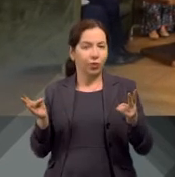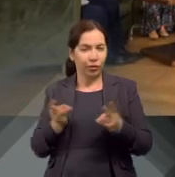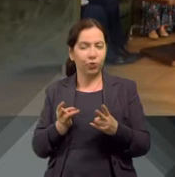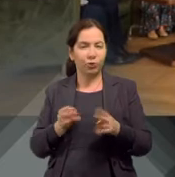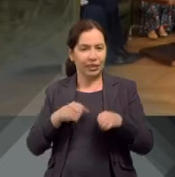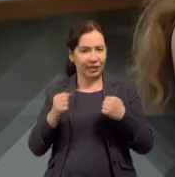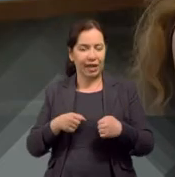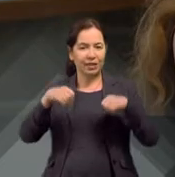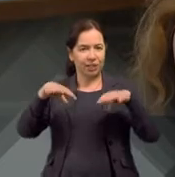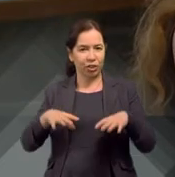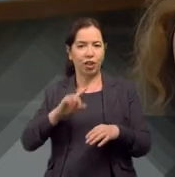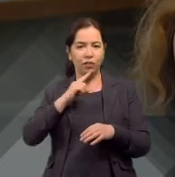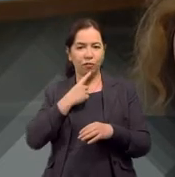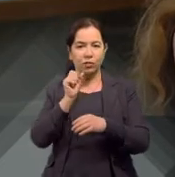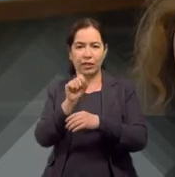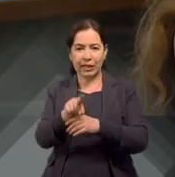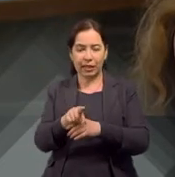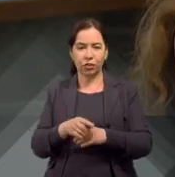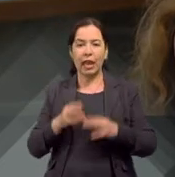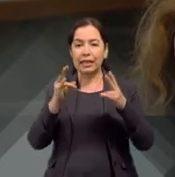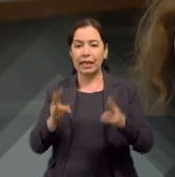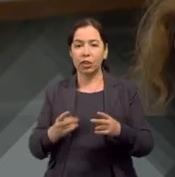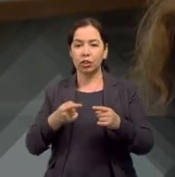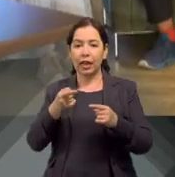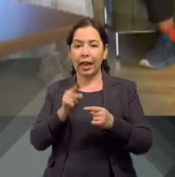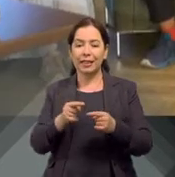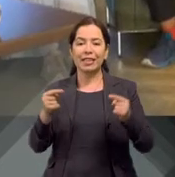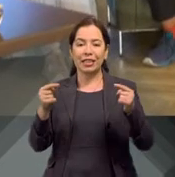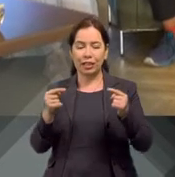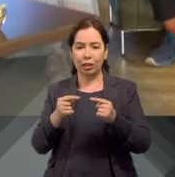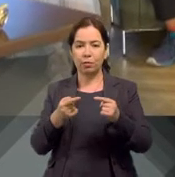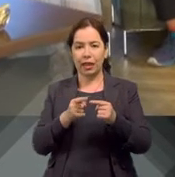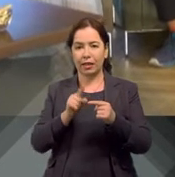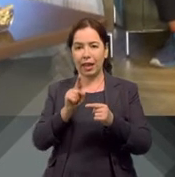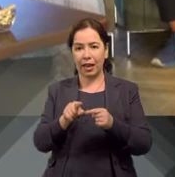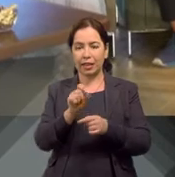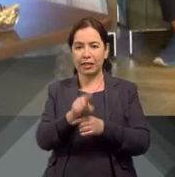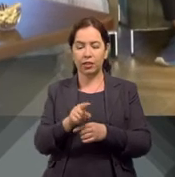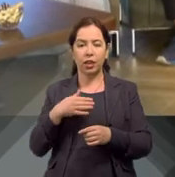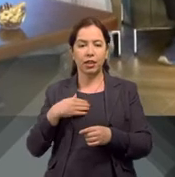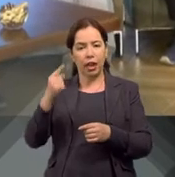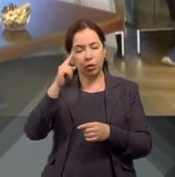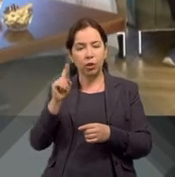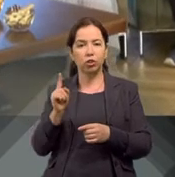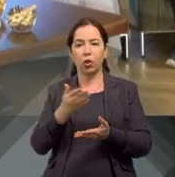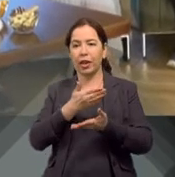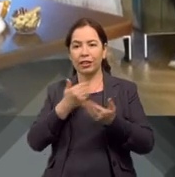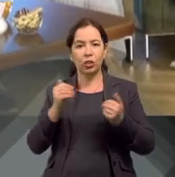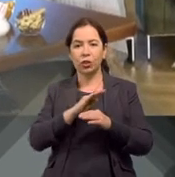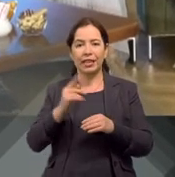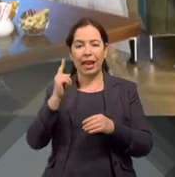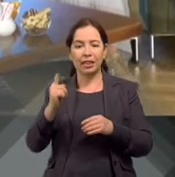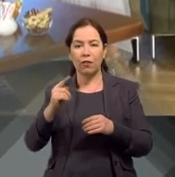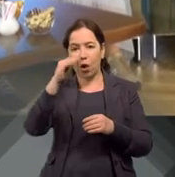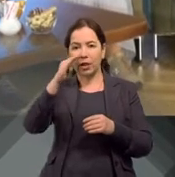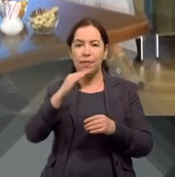нерешаемые задачи. Вот нежность – это такая задача. И я думаю, что не найдется ни одного родителя, который в этот момент не заплачет и не